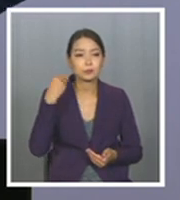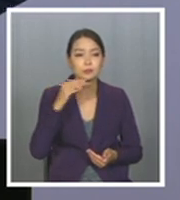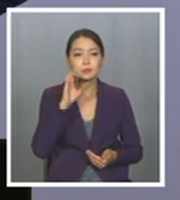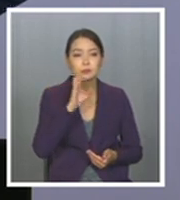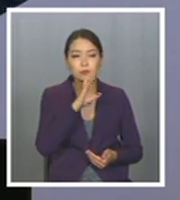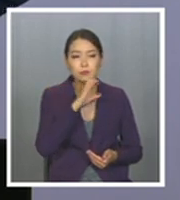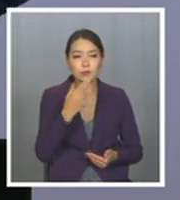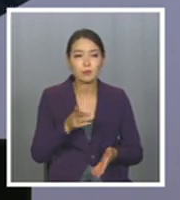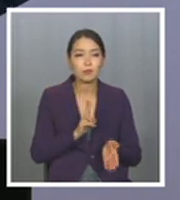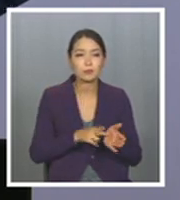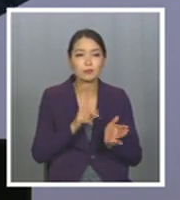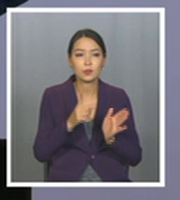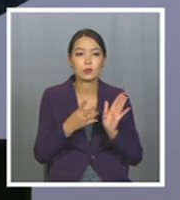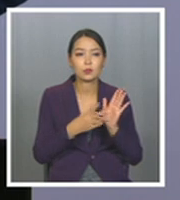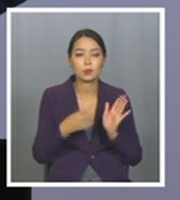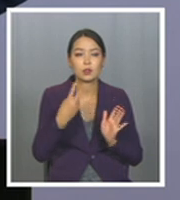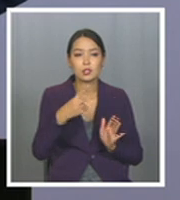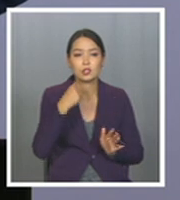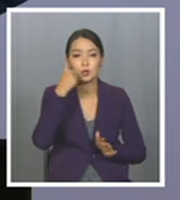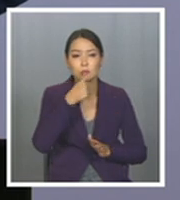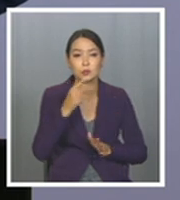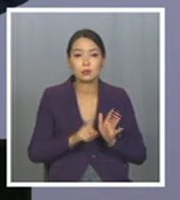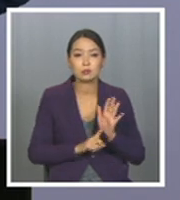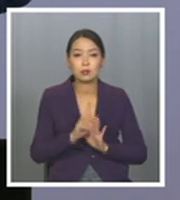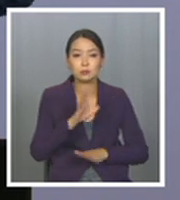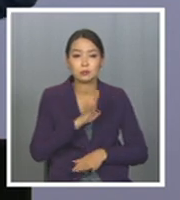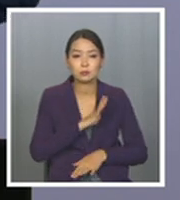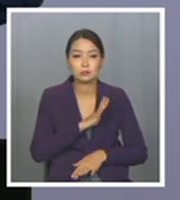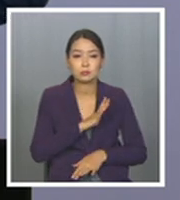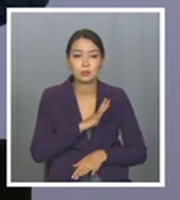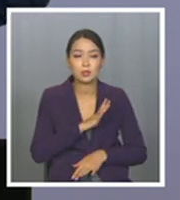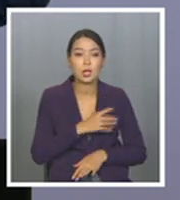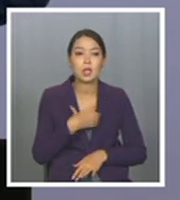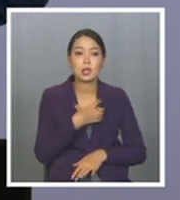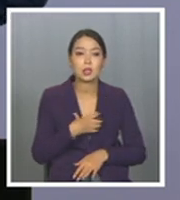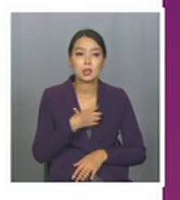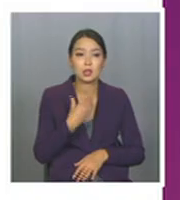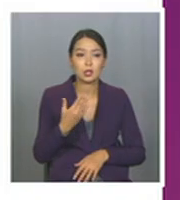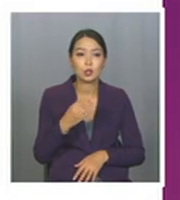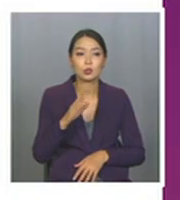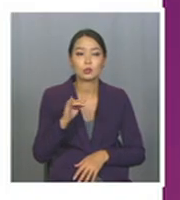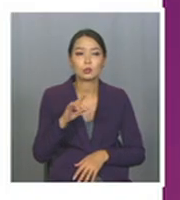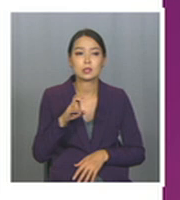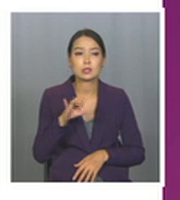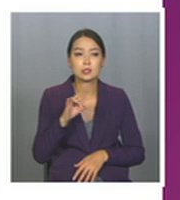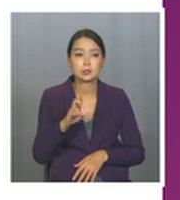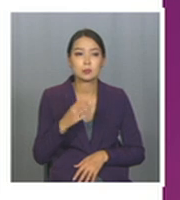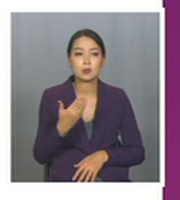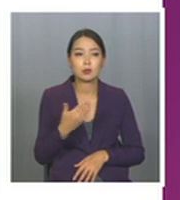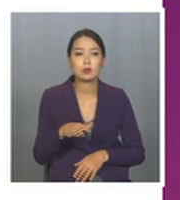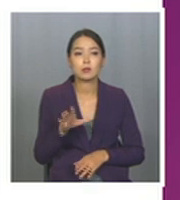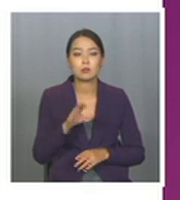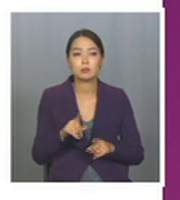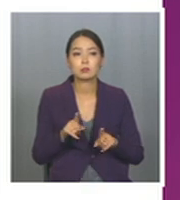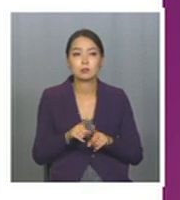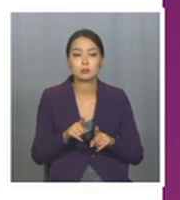құрылысы 1927 жылы басталды. Негізінен Түркістіптің құрылысы 5 жылға жоспарланған еді.